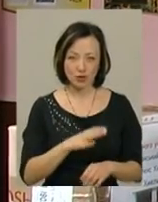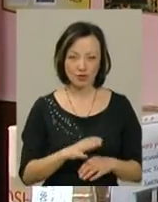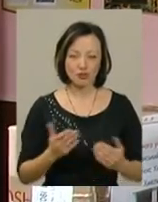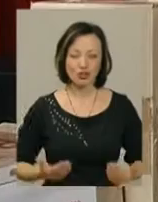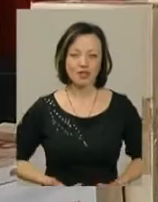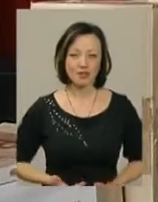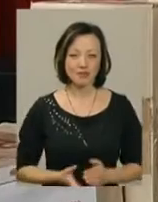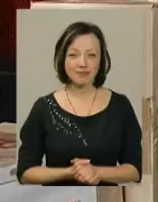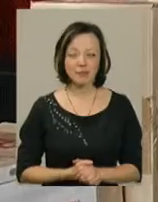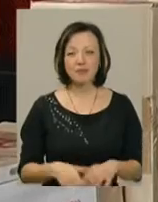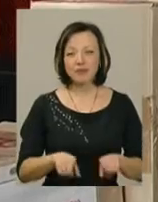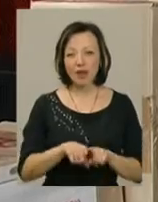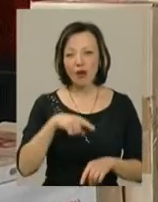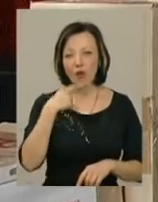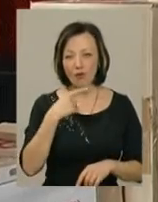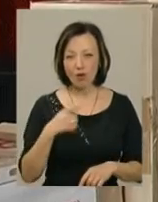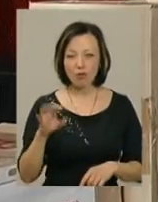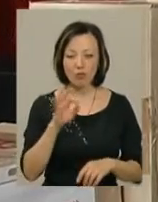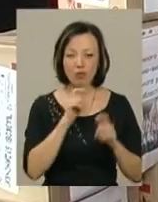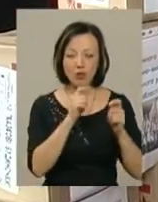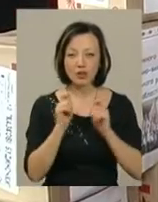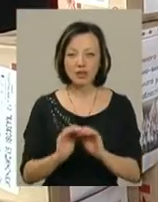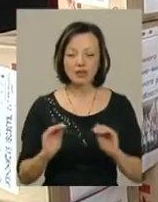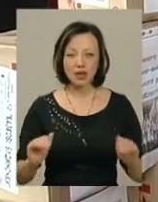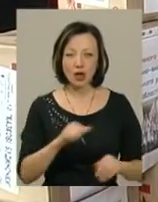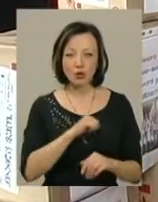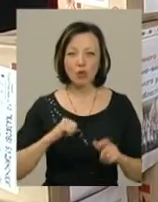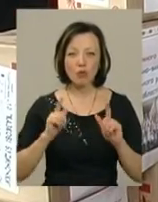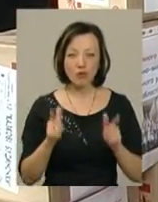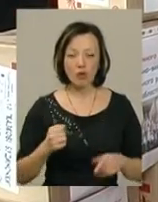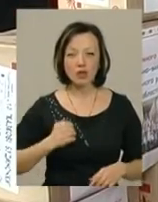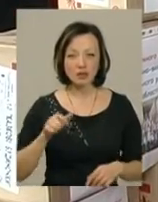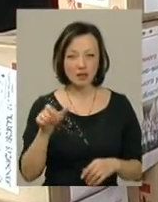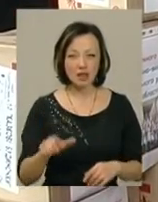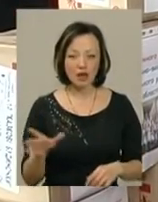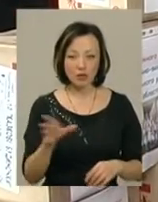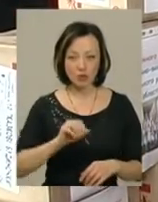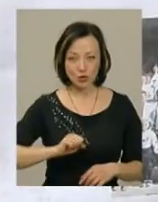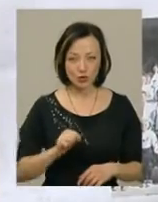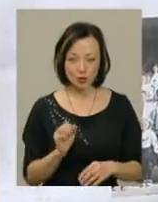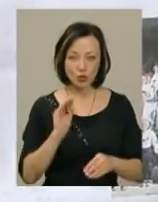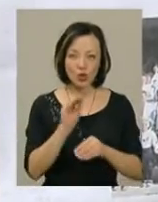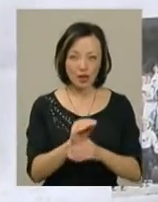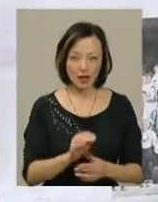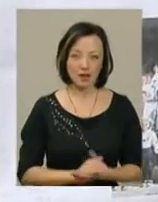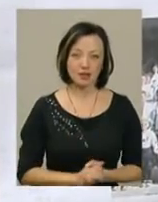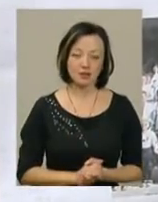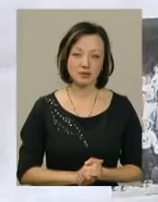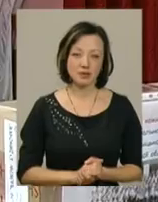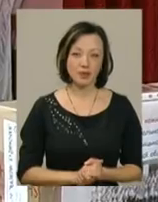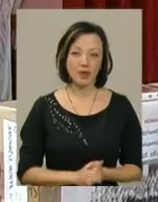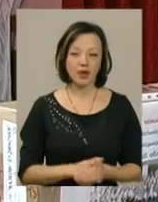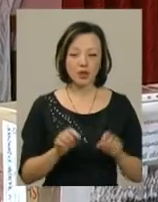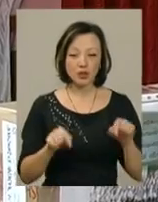в житті. Так говорить про дарунки школярів доброволець Іван Мирний. Його побратим Олександр Попов додає. Діти